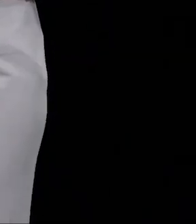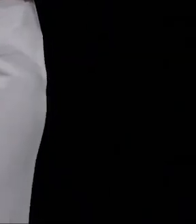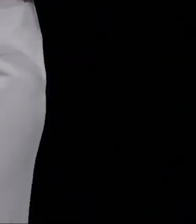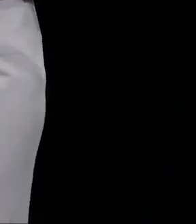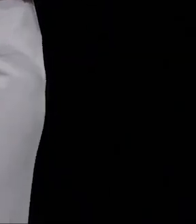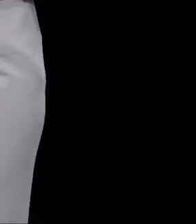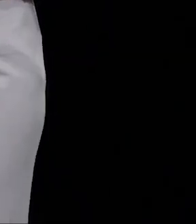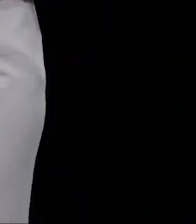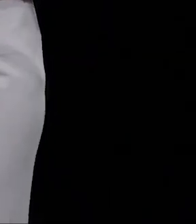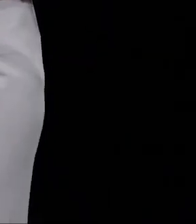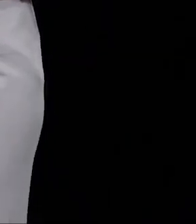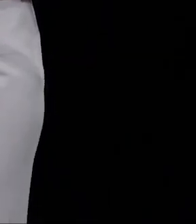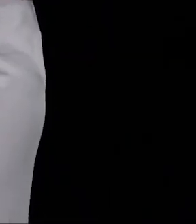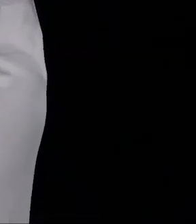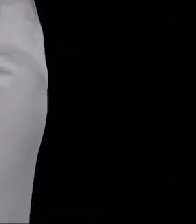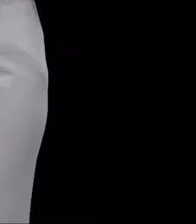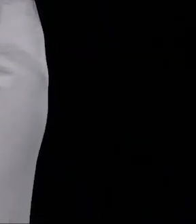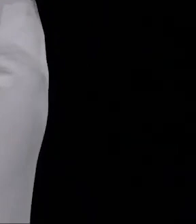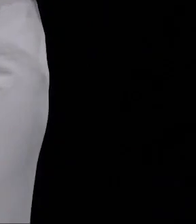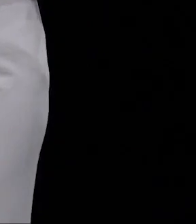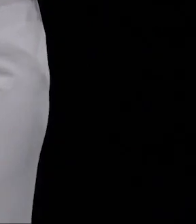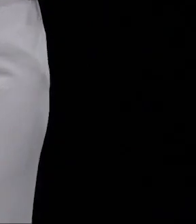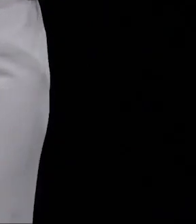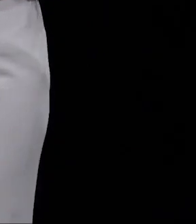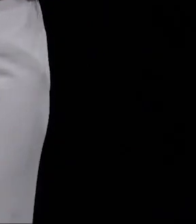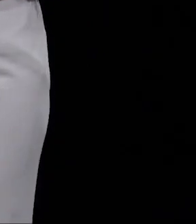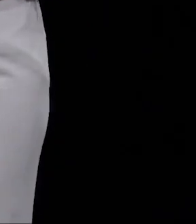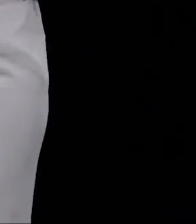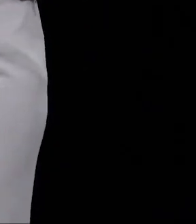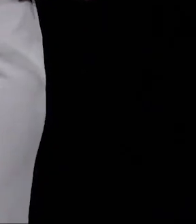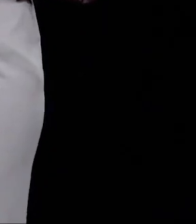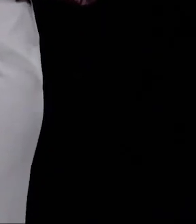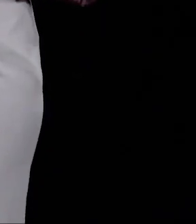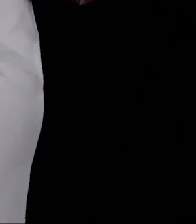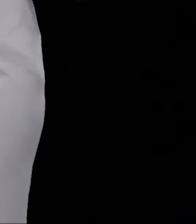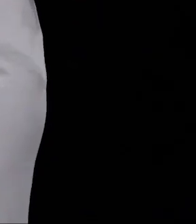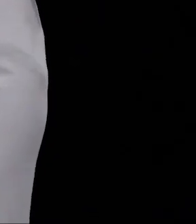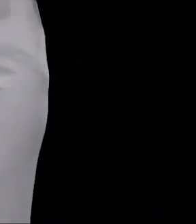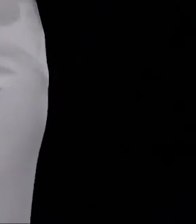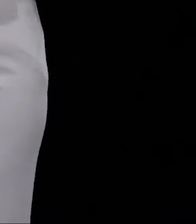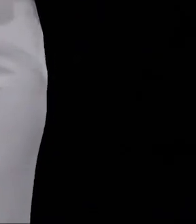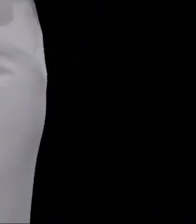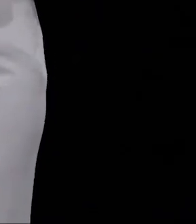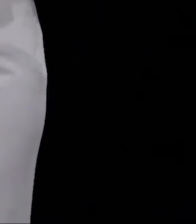언제 어디서나 내 손안의 뉴스. 광주 MBC 뉴스 유튜브 구독으로 함께하세요.